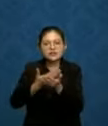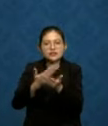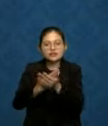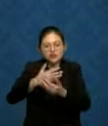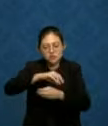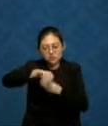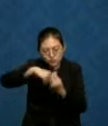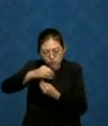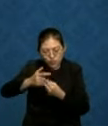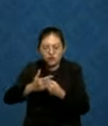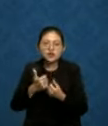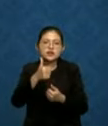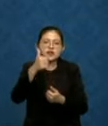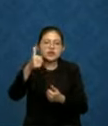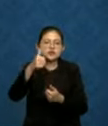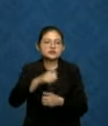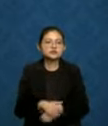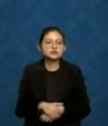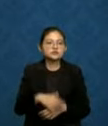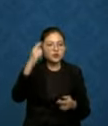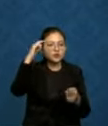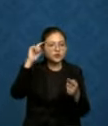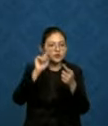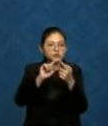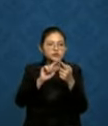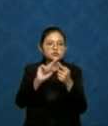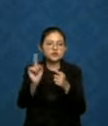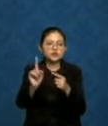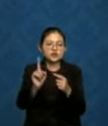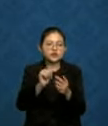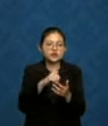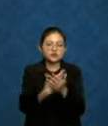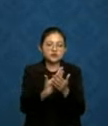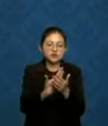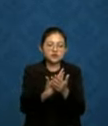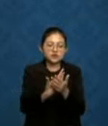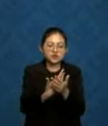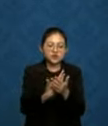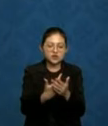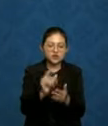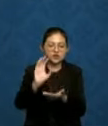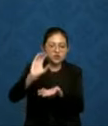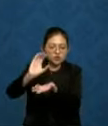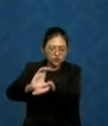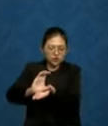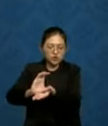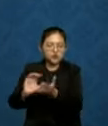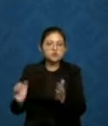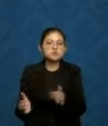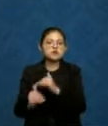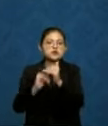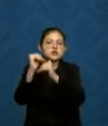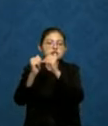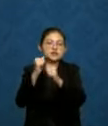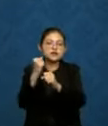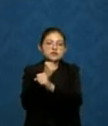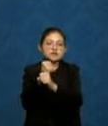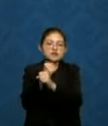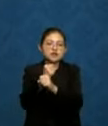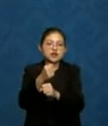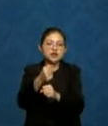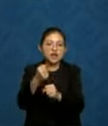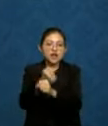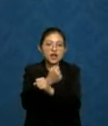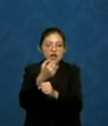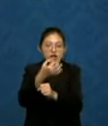โดยเมื่อผมได้พิจารณาถึงวัตถุประสงค์ครับของกองทุนพัฒนาฝีมือแรงงานที่มีจุดมุ่งหมายครับในการเป็นทุนหมุน